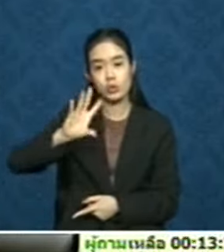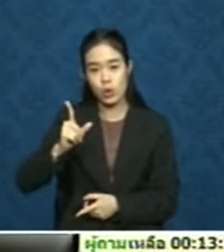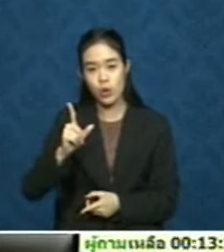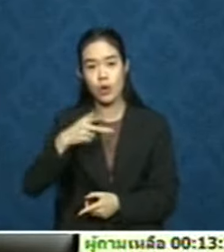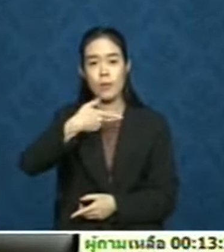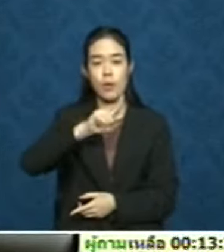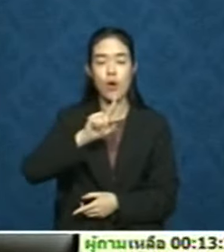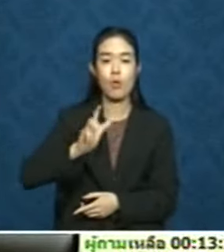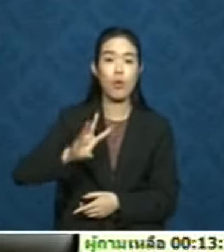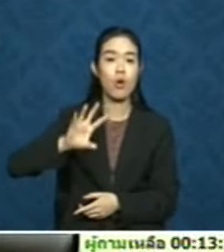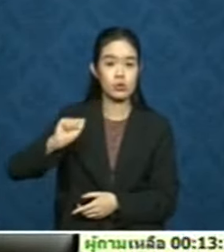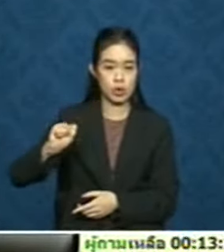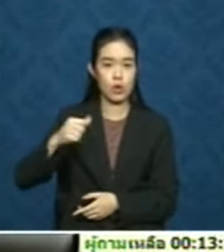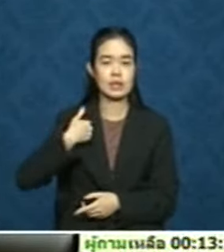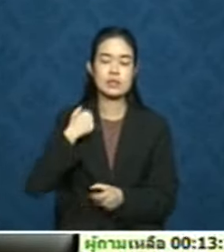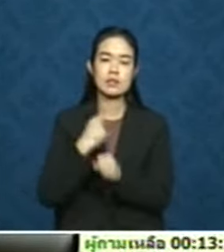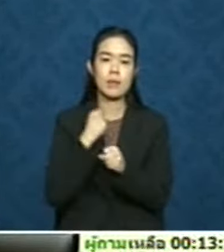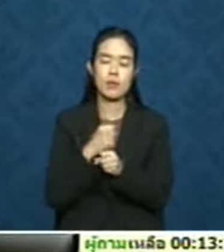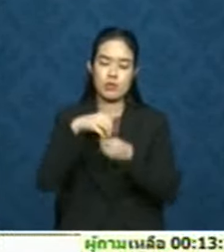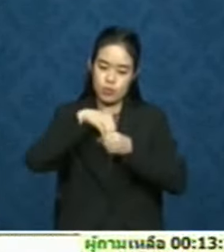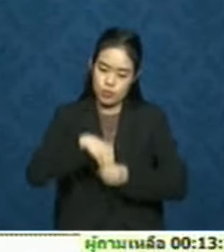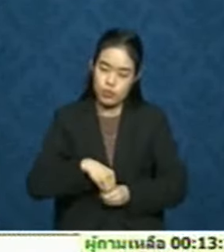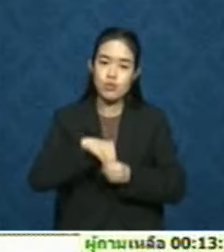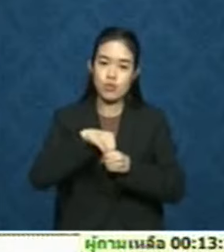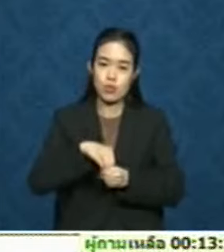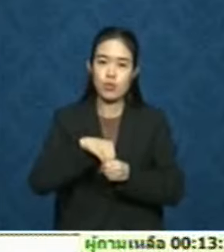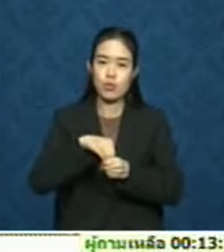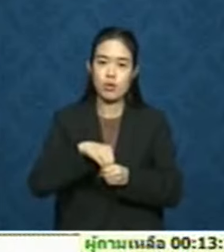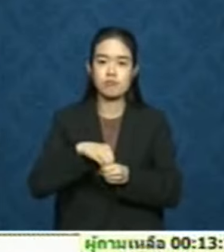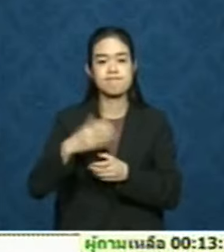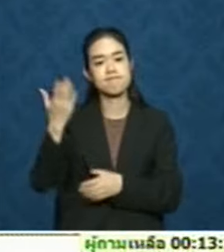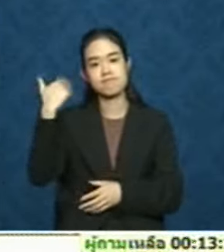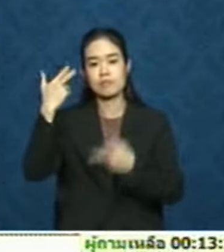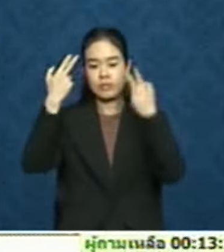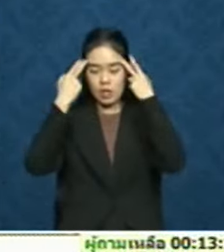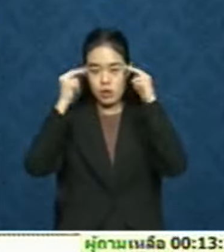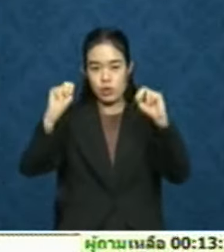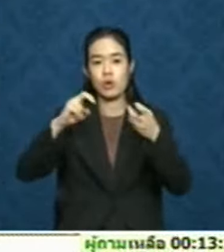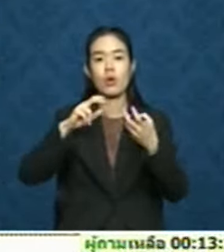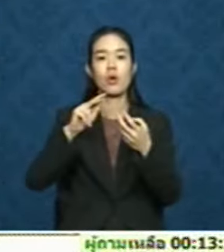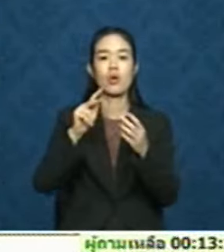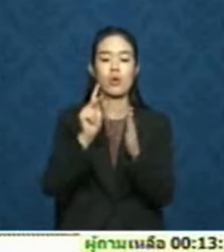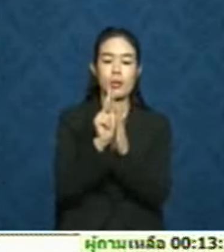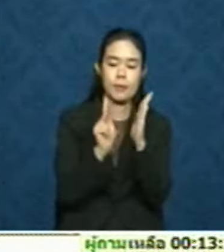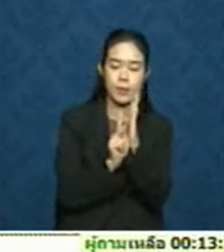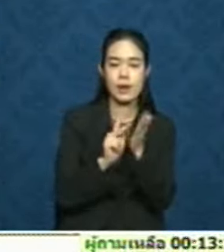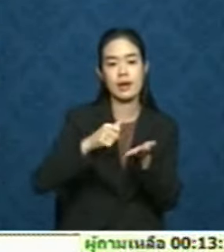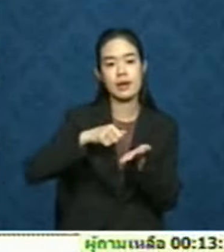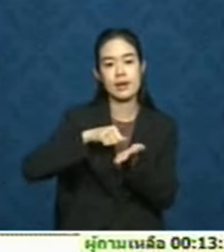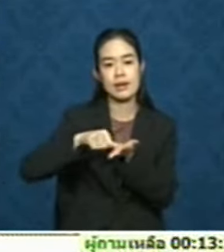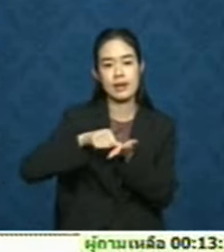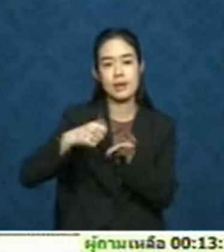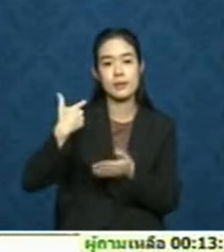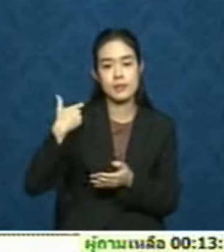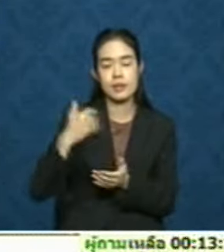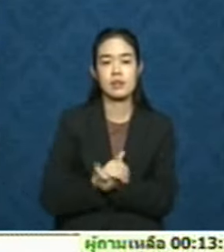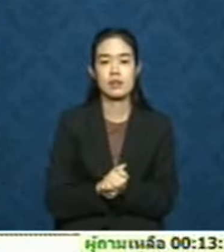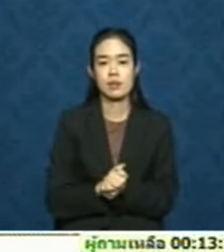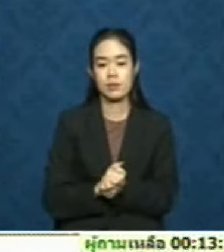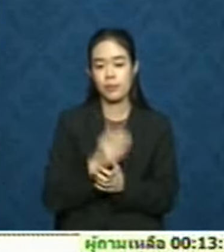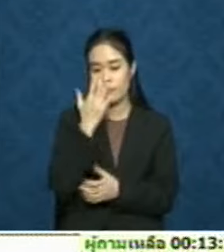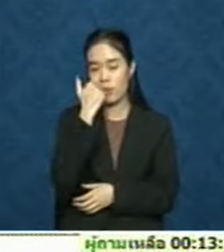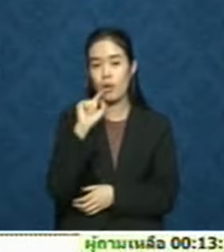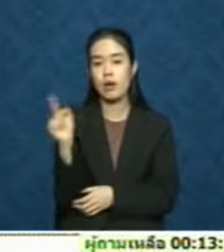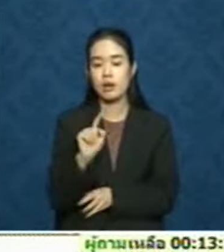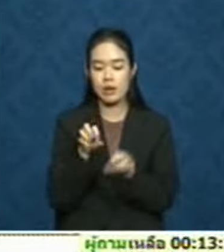นุนสถาบันทั้งสองนี้ตลอดมาแม้กระทั่งเมื่อเป็นนายกรัฐมนตรีก็ได้แก้กฎหมายเพื่อให้สถาบันเหล่านี้สอน